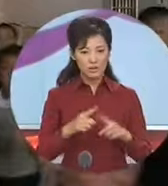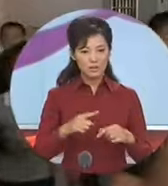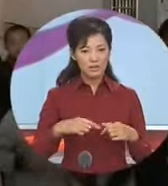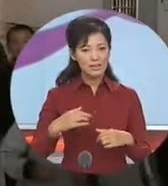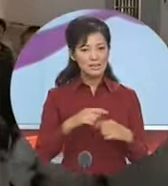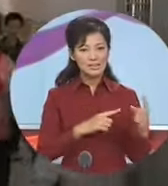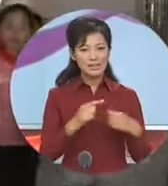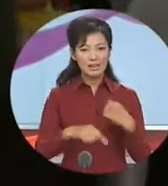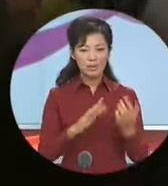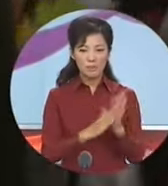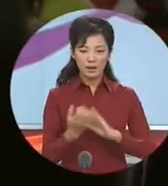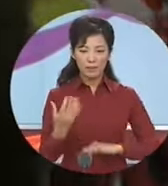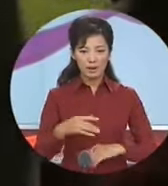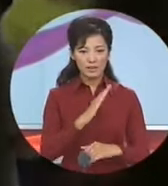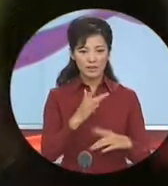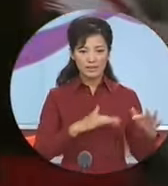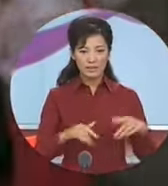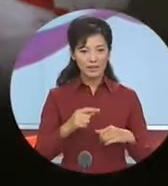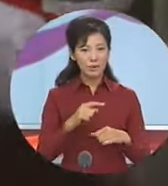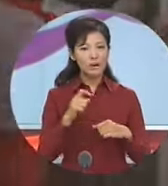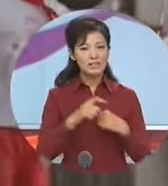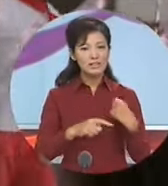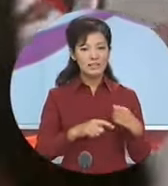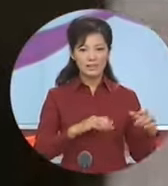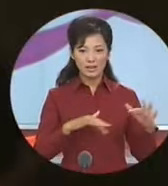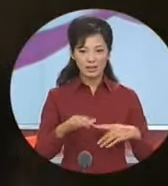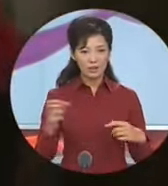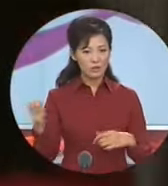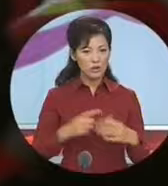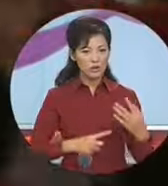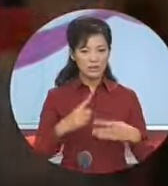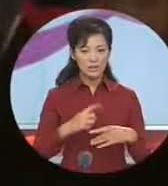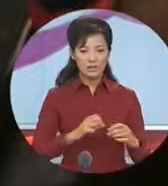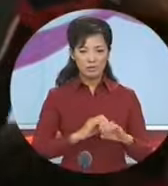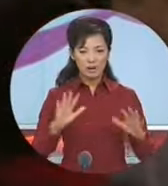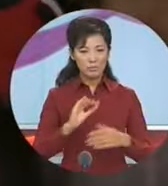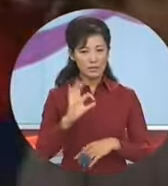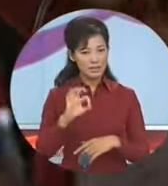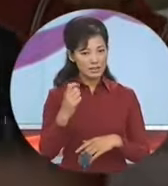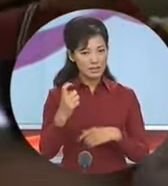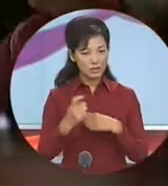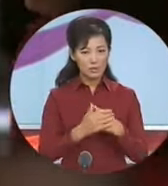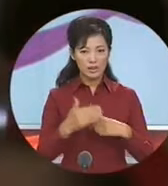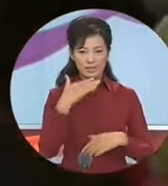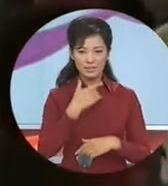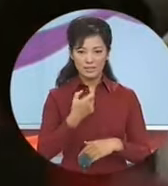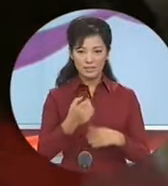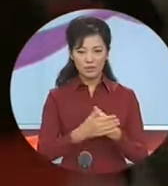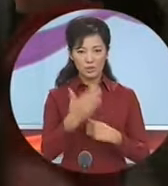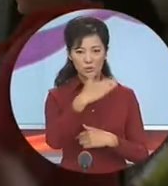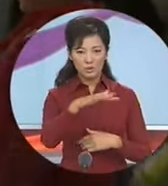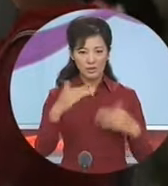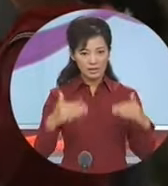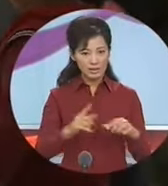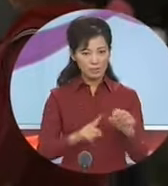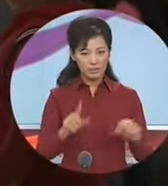化，目前出现甲流和季节性流感的双生态势，发病以39岁以下青壮年为主，学生占